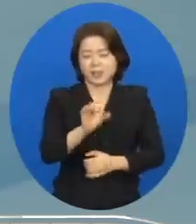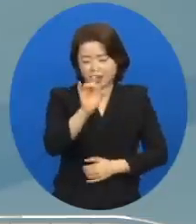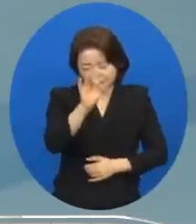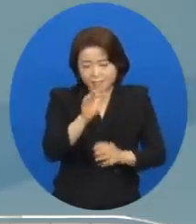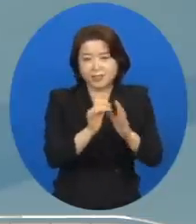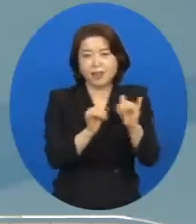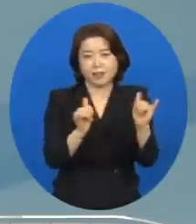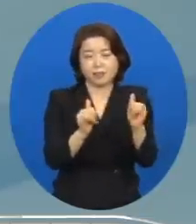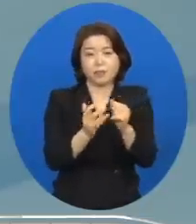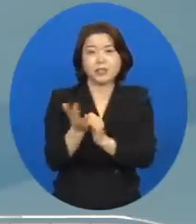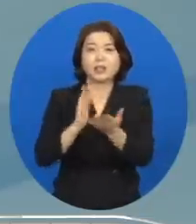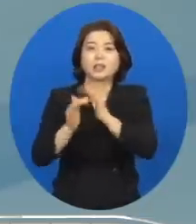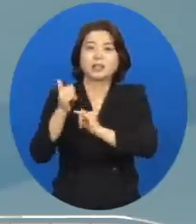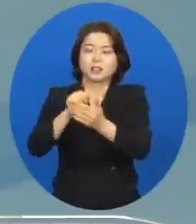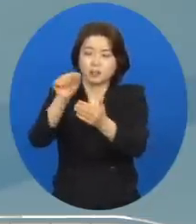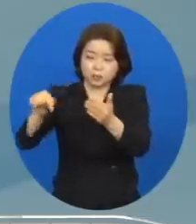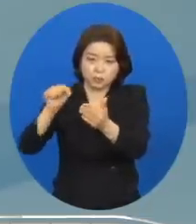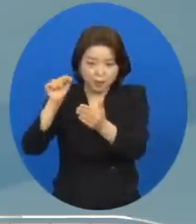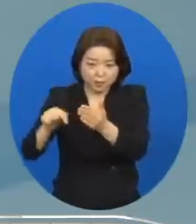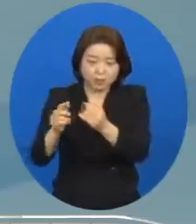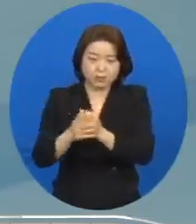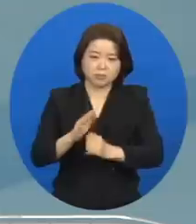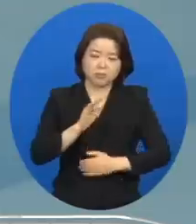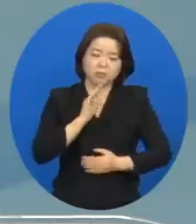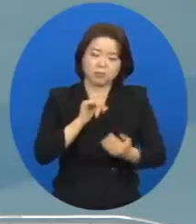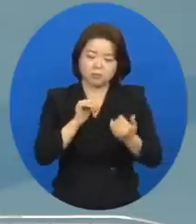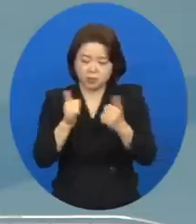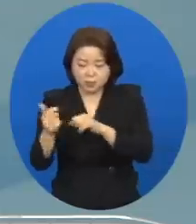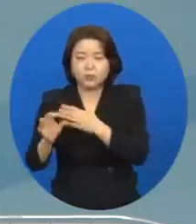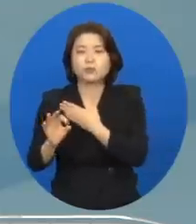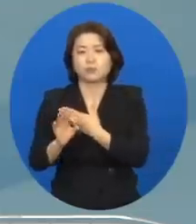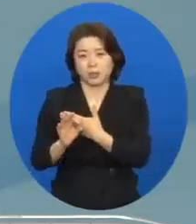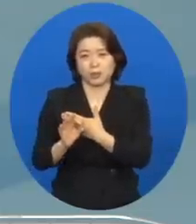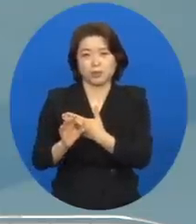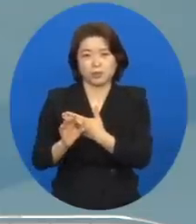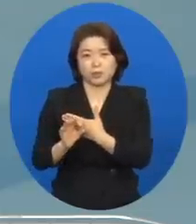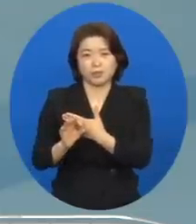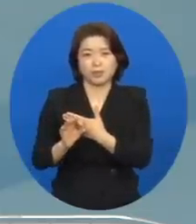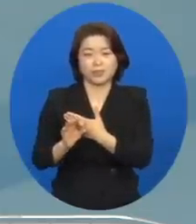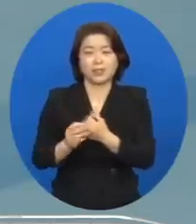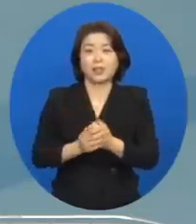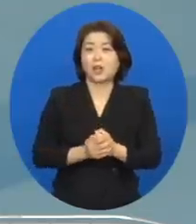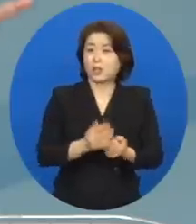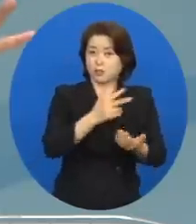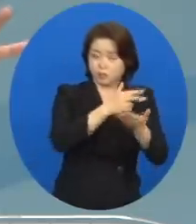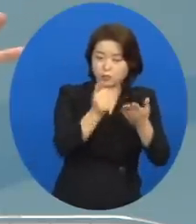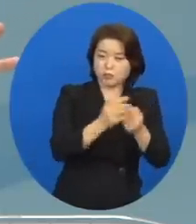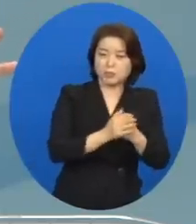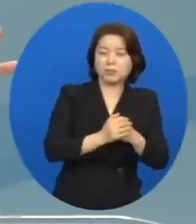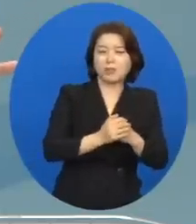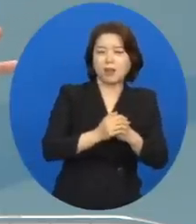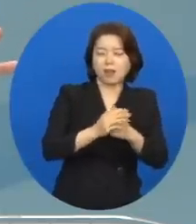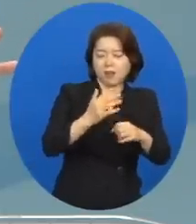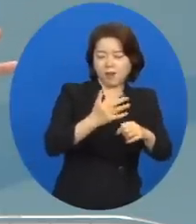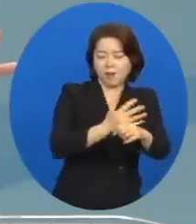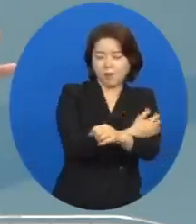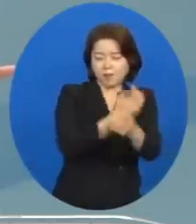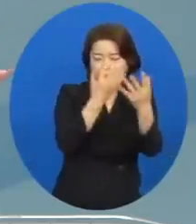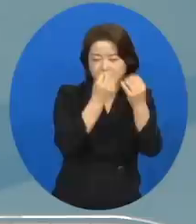한 사람이 예수님 안에서 정말 죽어지면 그러면 주님은 엄청나게 많은 일을